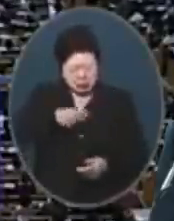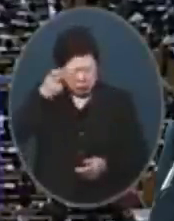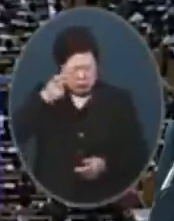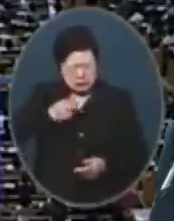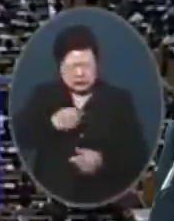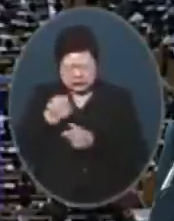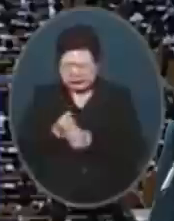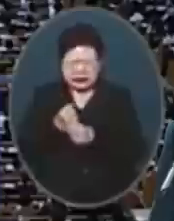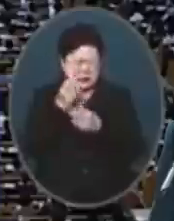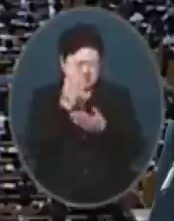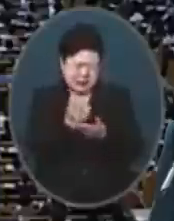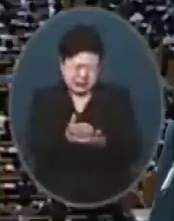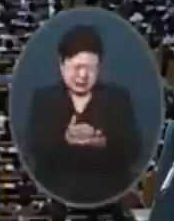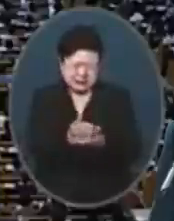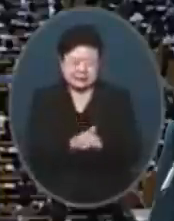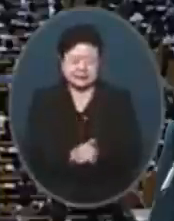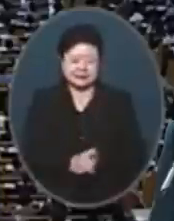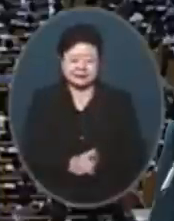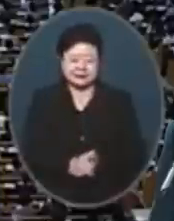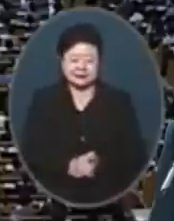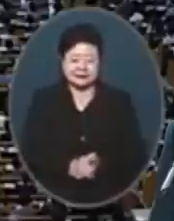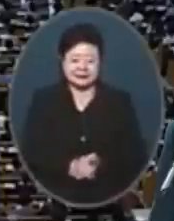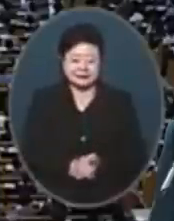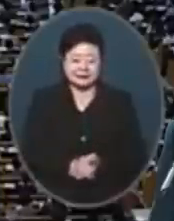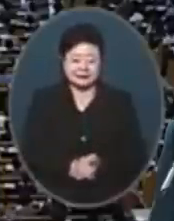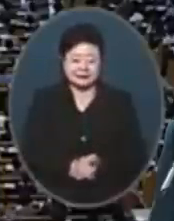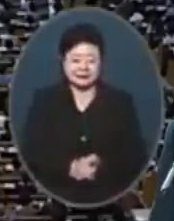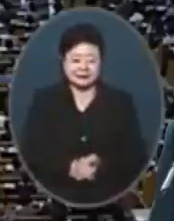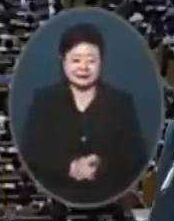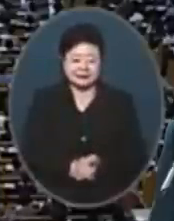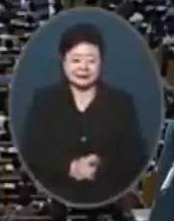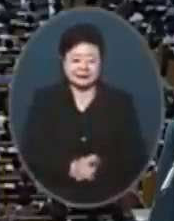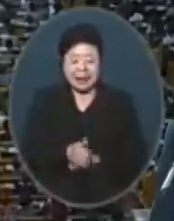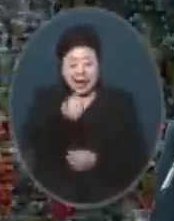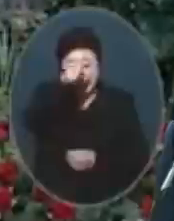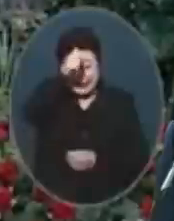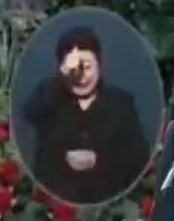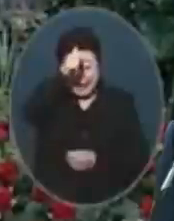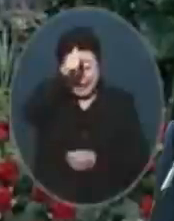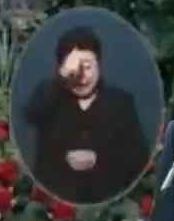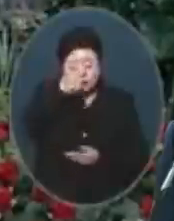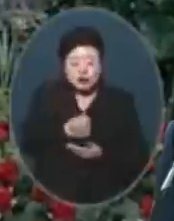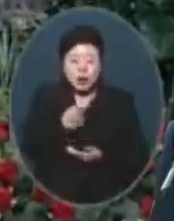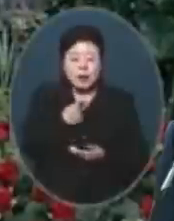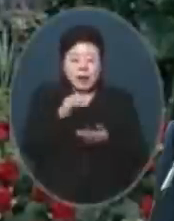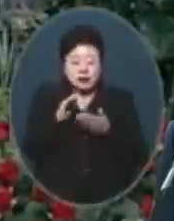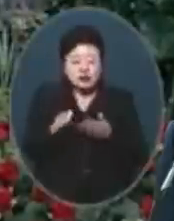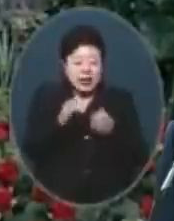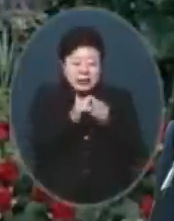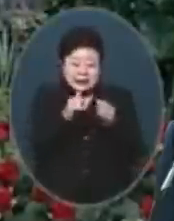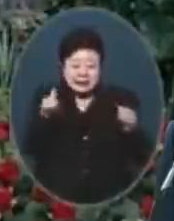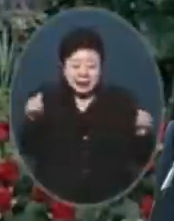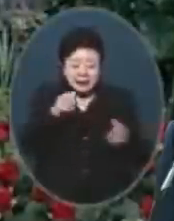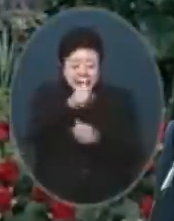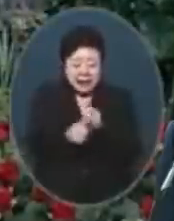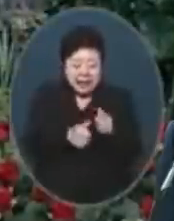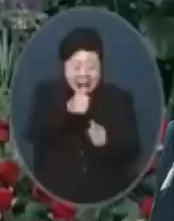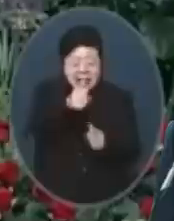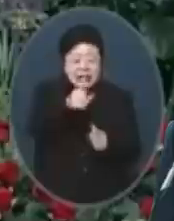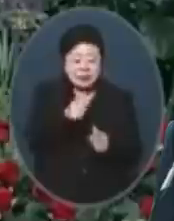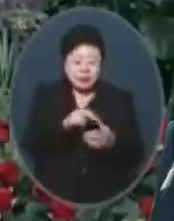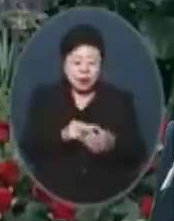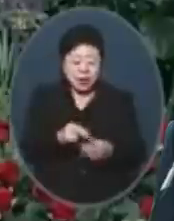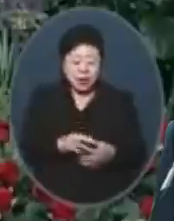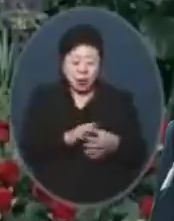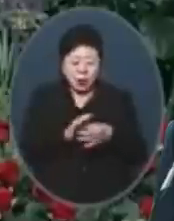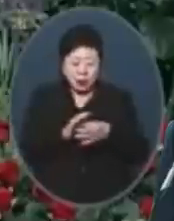의지하지 말라. 아담의 범죄 이후에 인간은 하나님과의